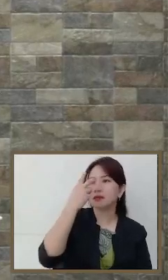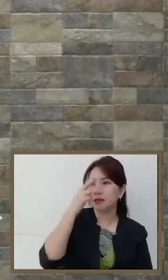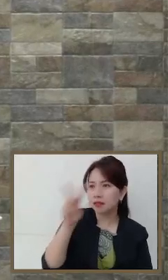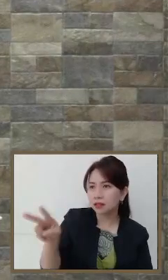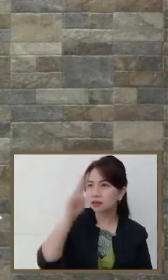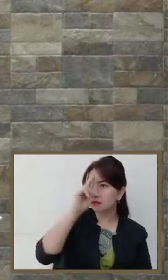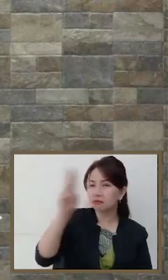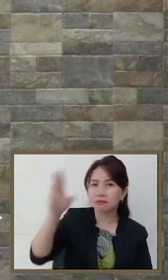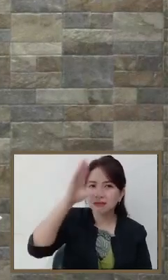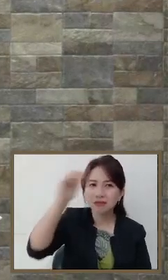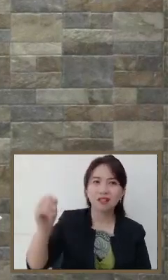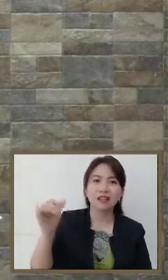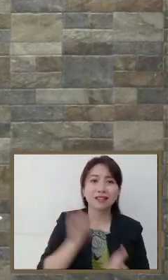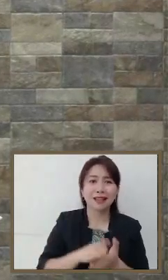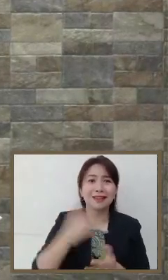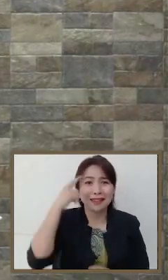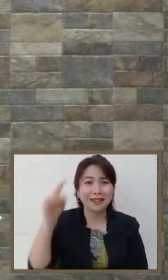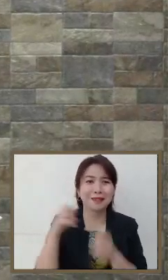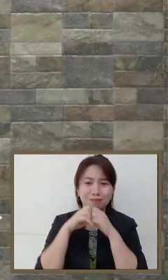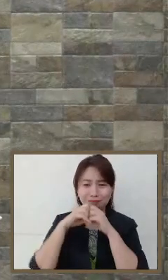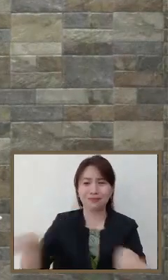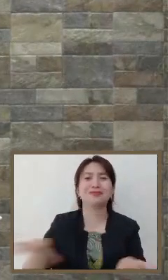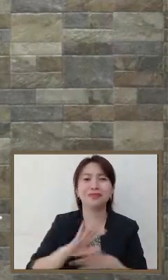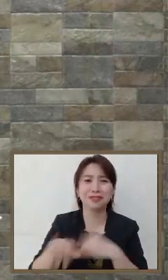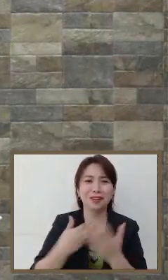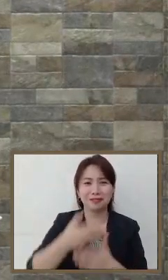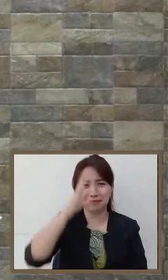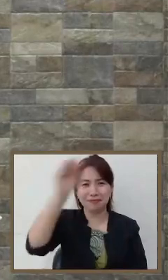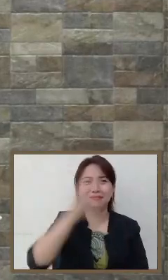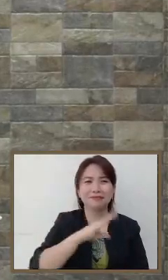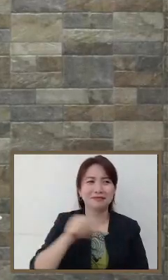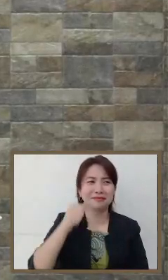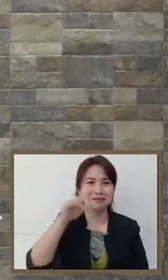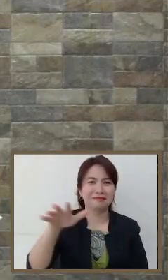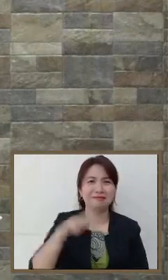naa mo mauubusan ng babae kalo maubusan ng